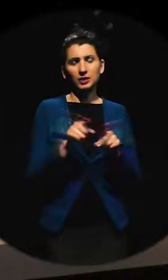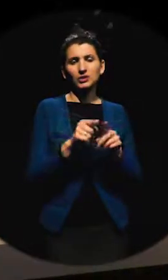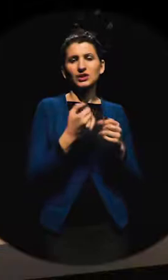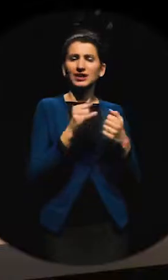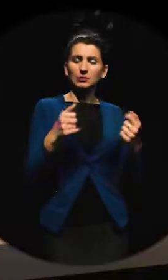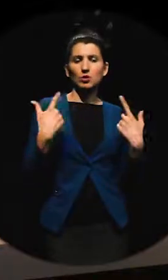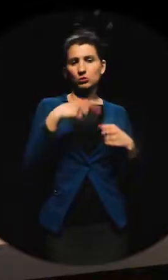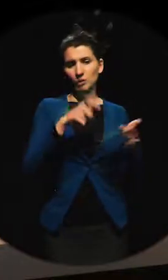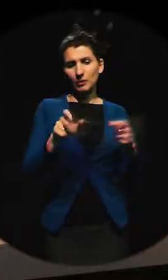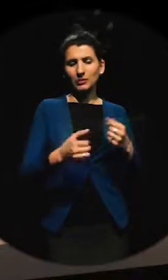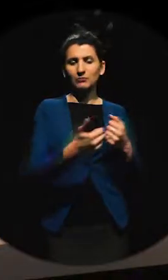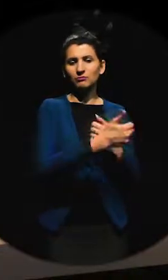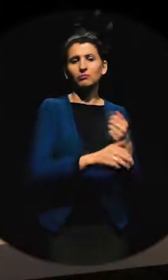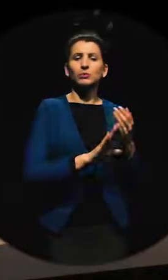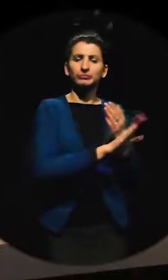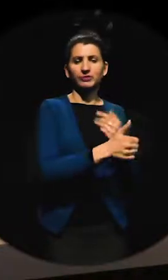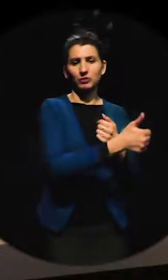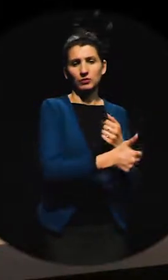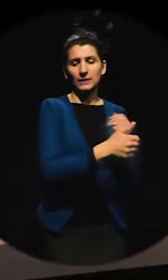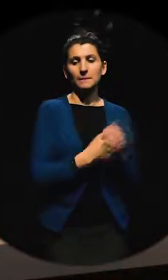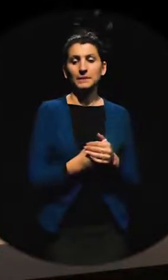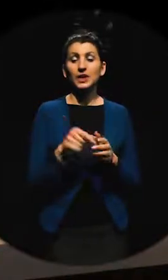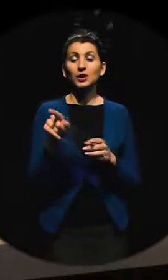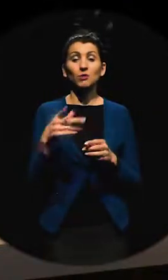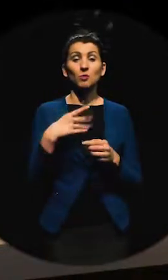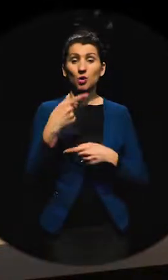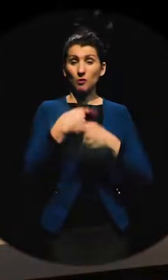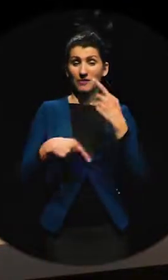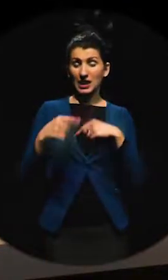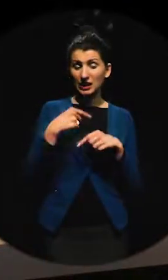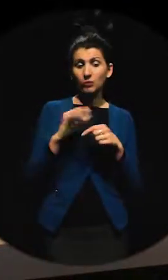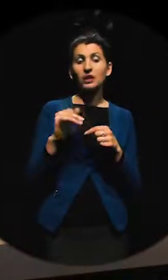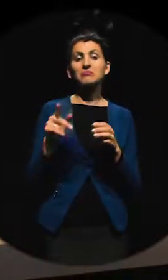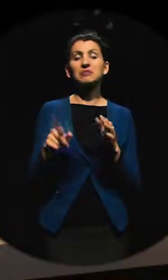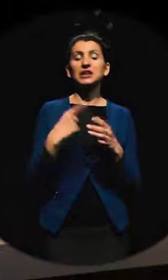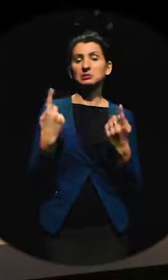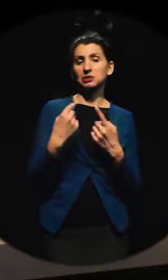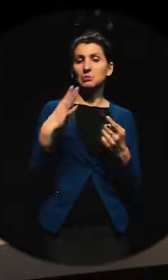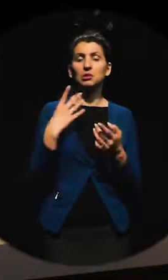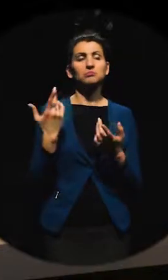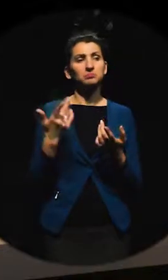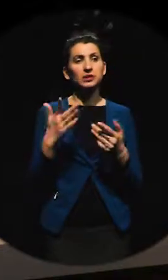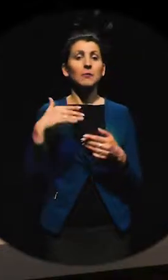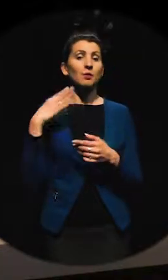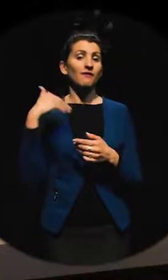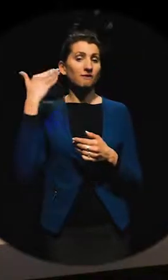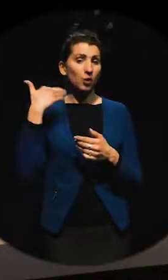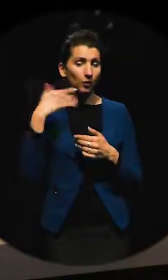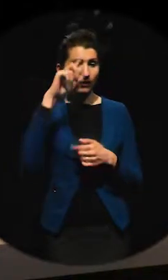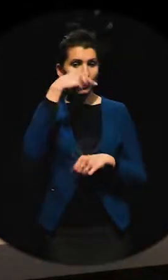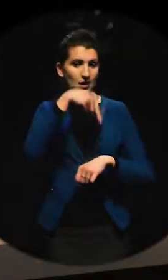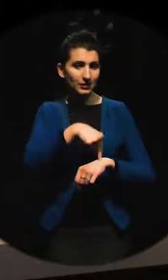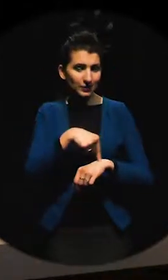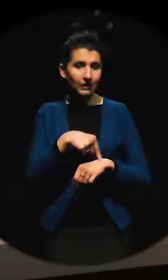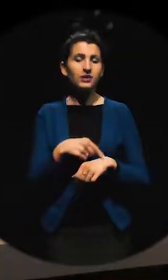wykluczonymi. I opowiadał o tym, jak jednego razu w czasie wykładu, lekcji, w której brał udział